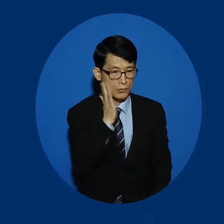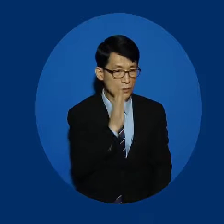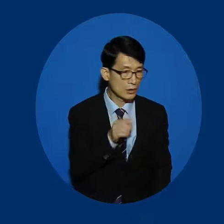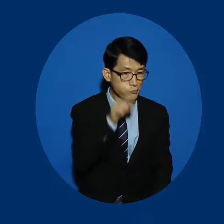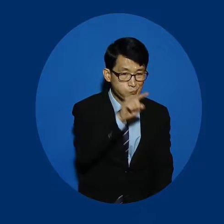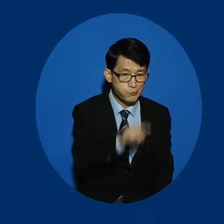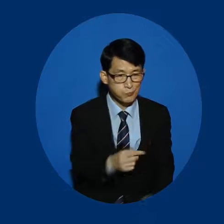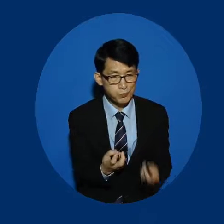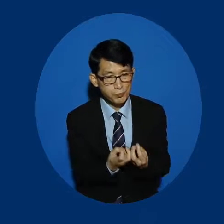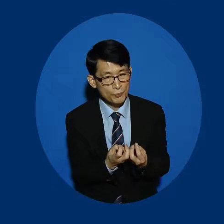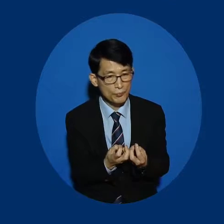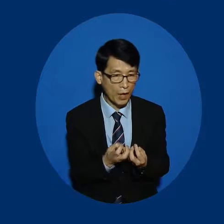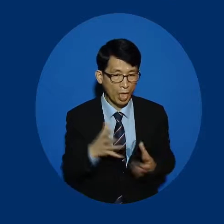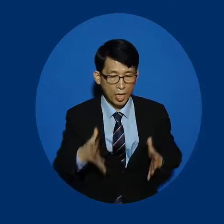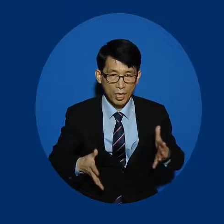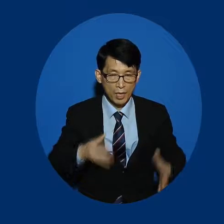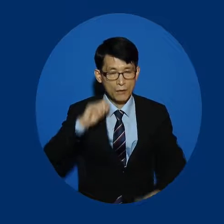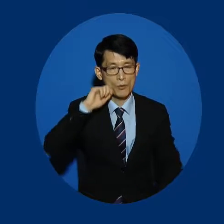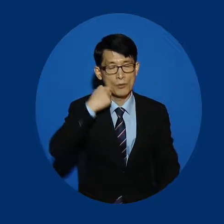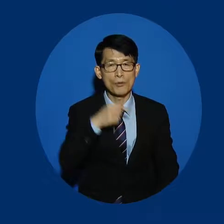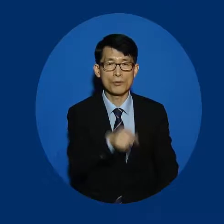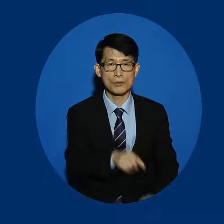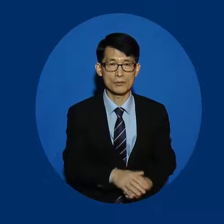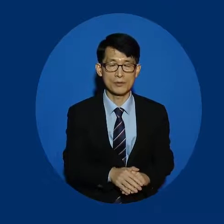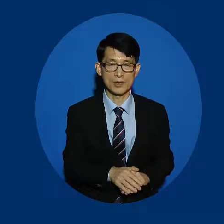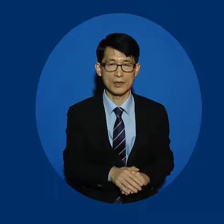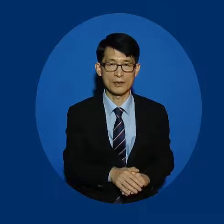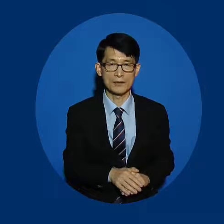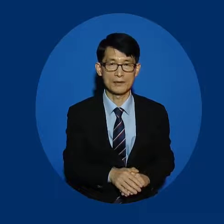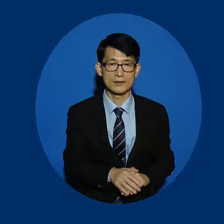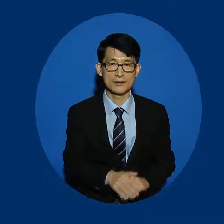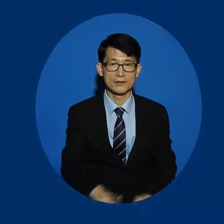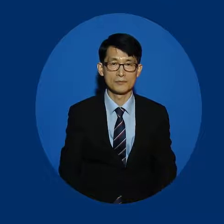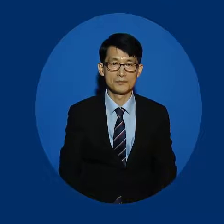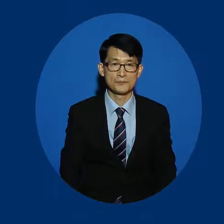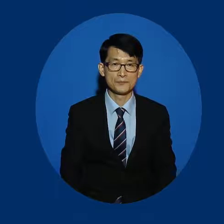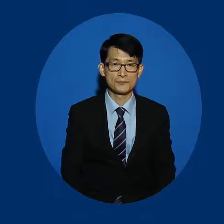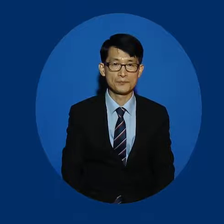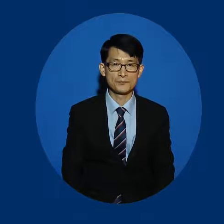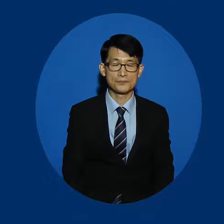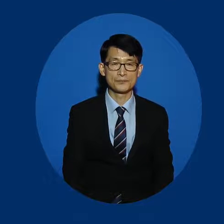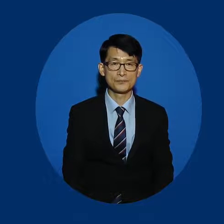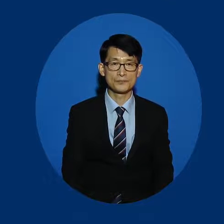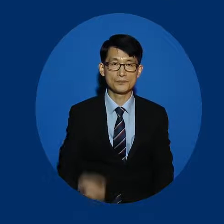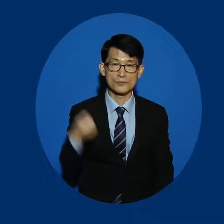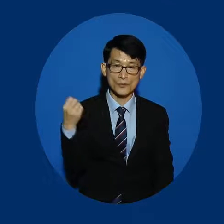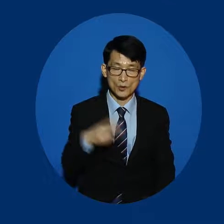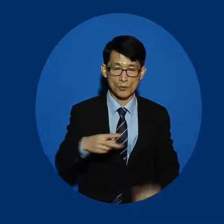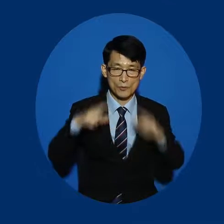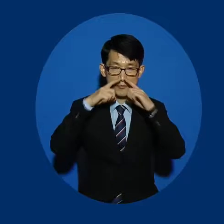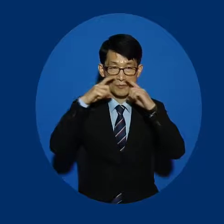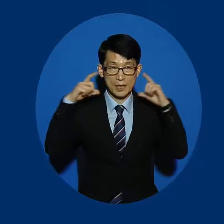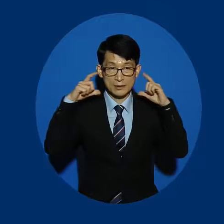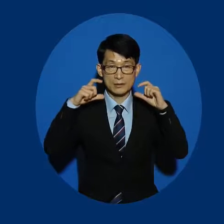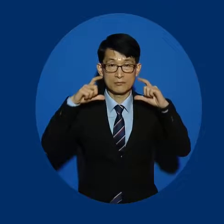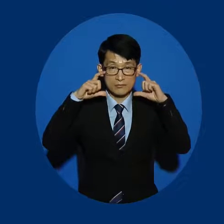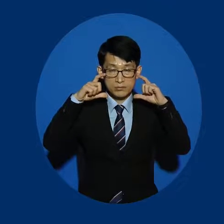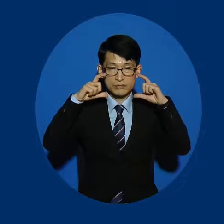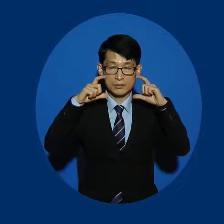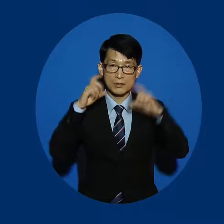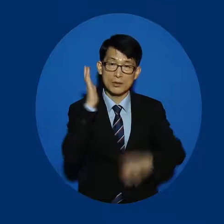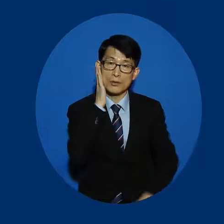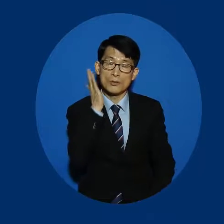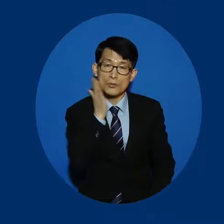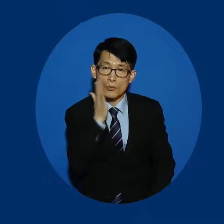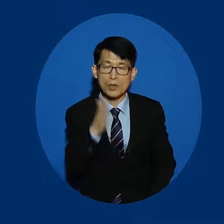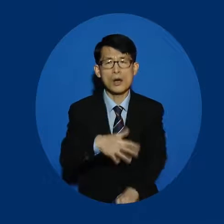본의 아니게 비자발적으로 고립된 상황들이 좀 생기고 있습니다. 그리고 마스크 문제가 사실 청각장애인들한테